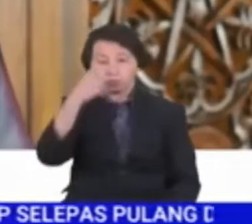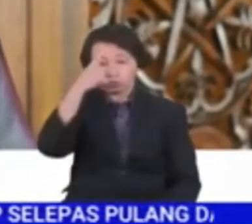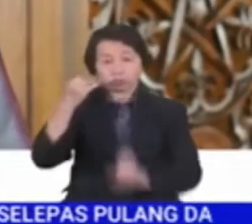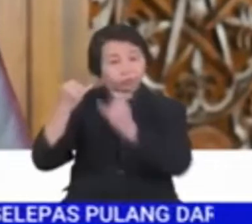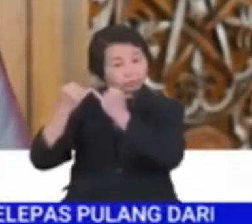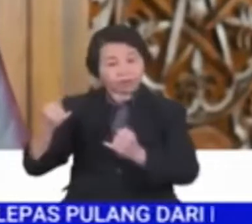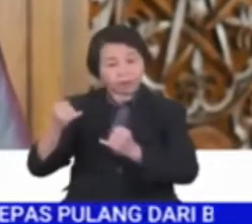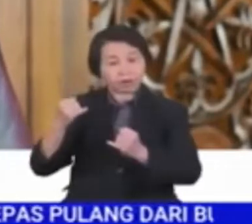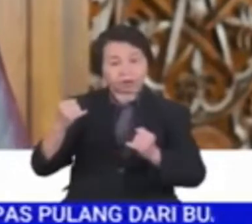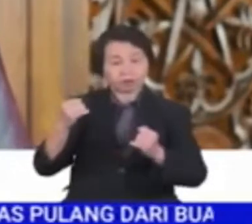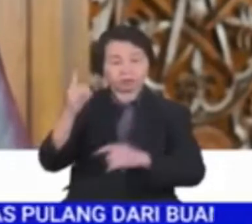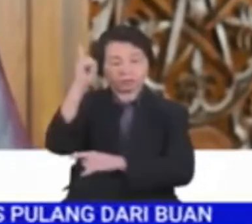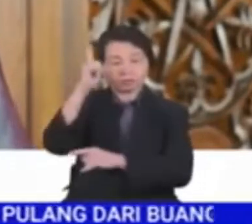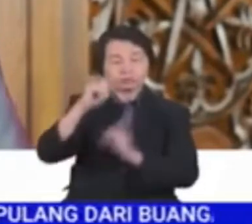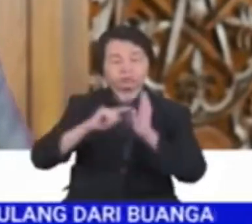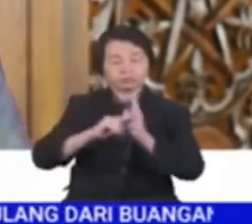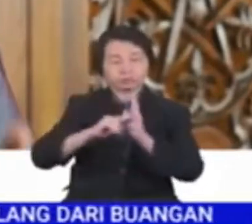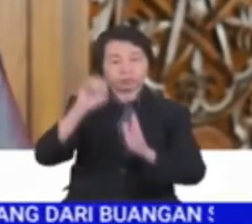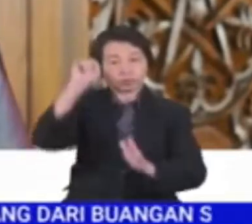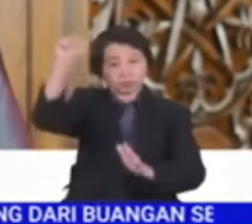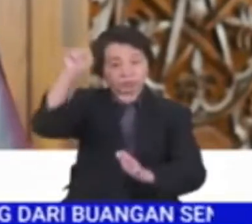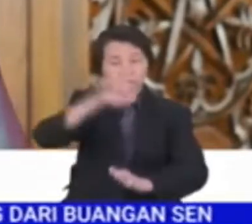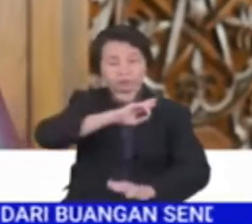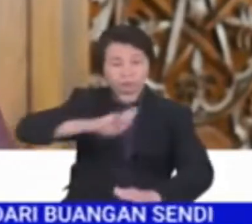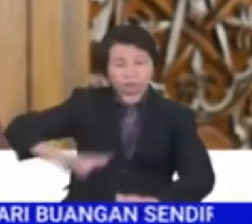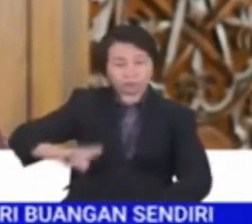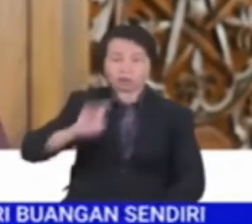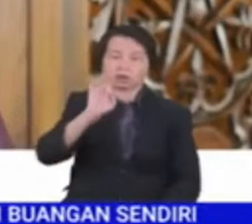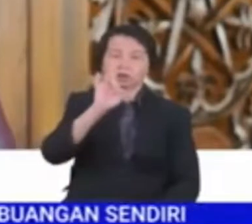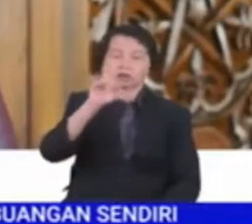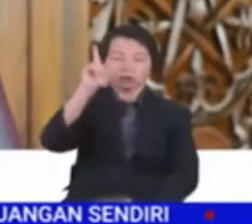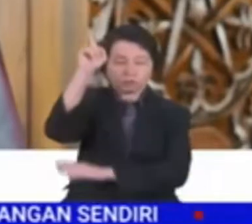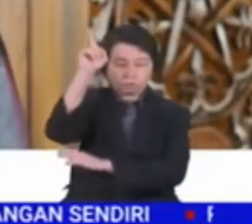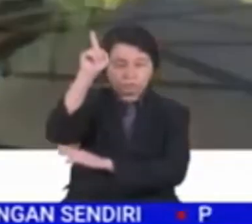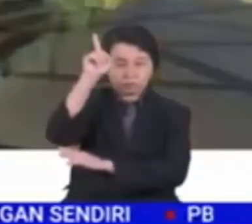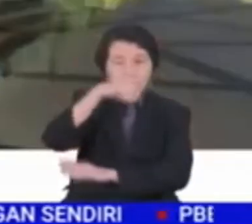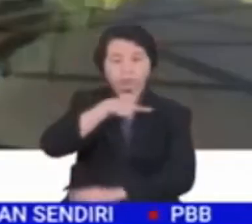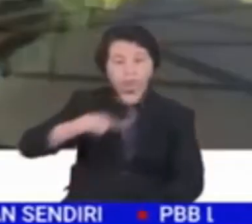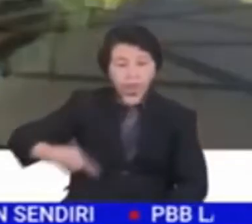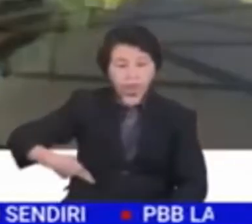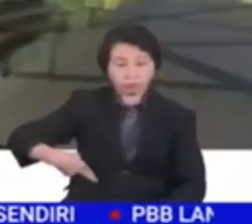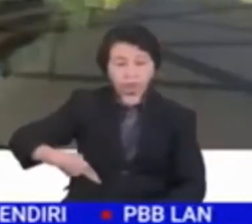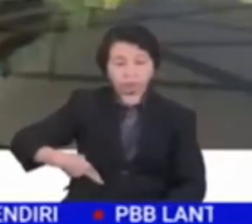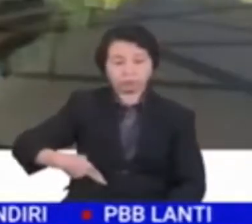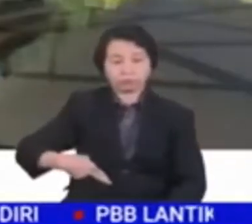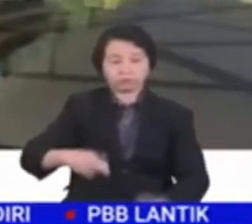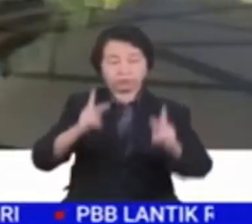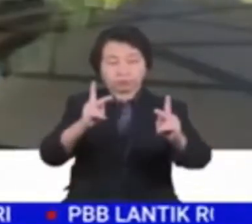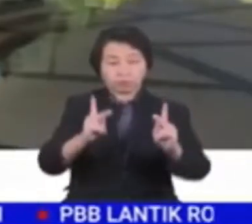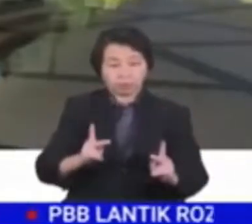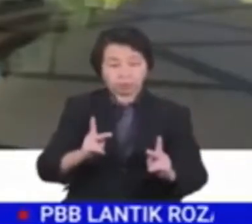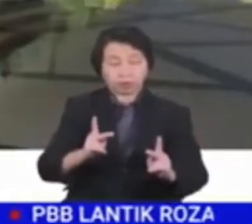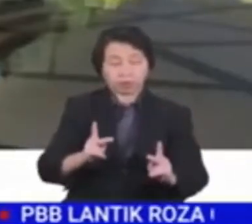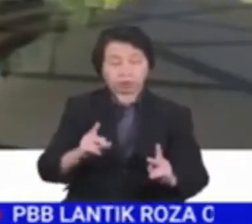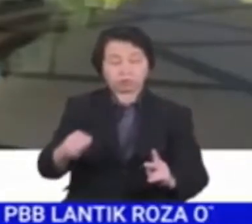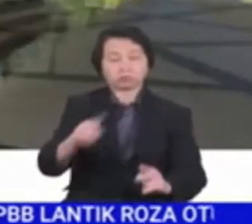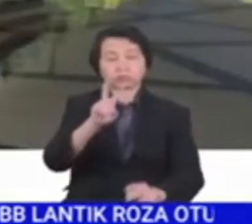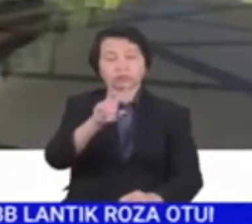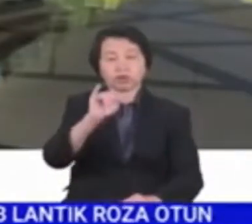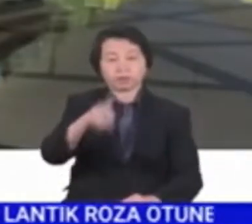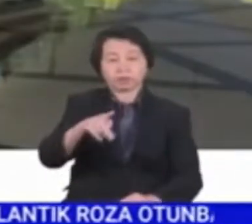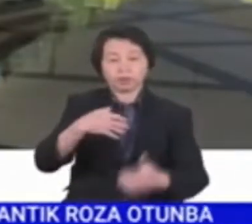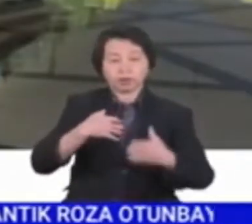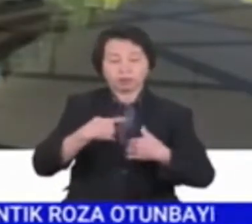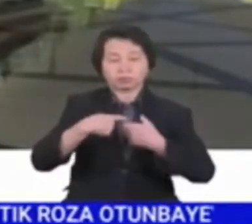melambangkan kedaulatan raja, salah satu daripada lambang kedaulatan raja. Makam pahlawan juga antara